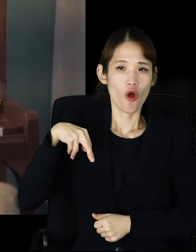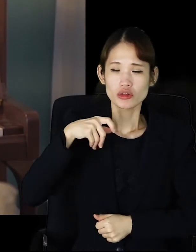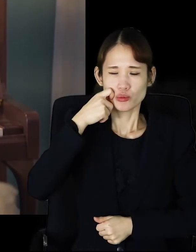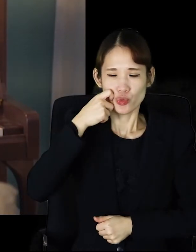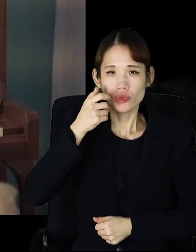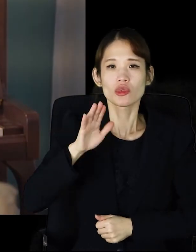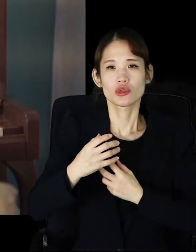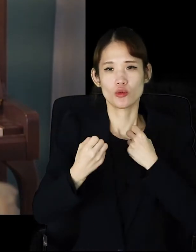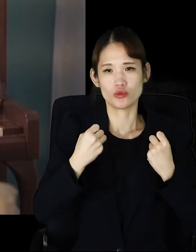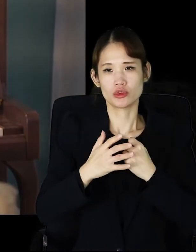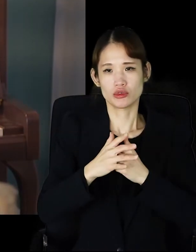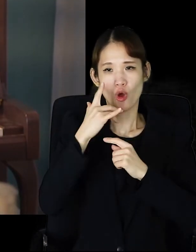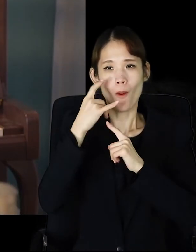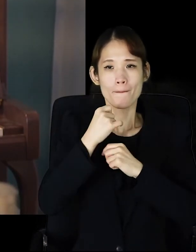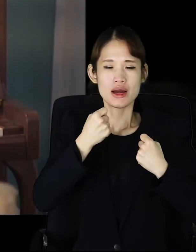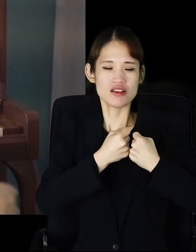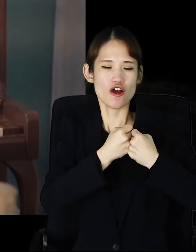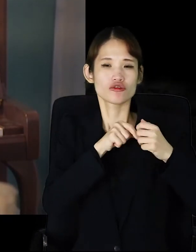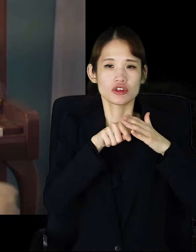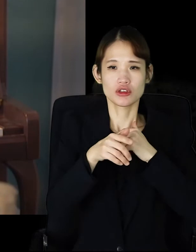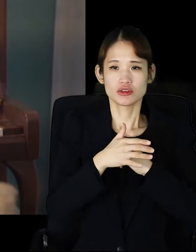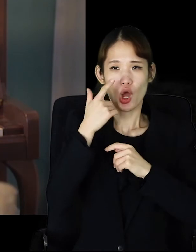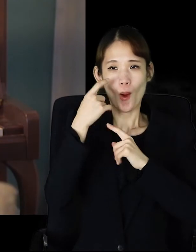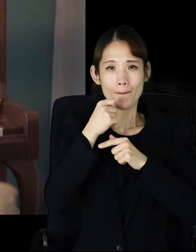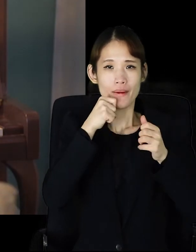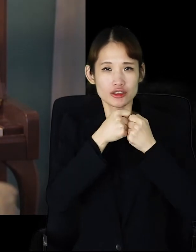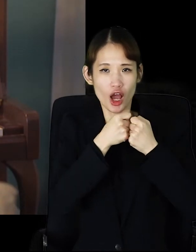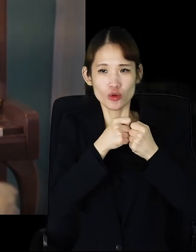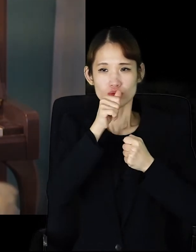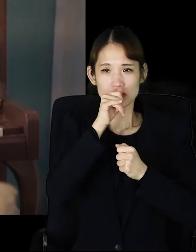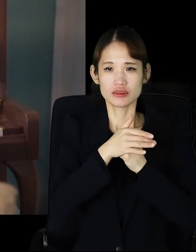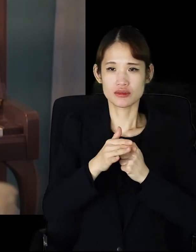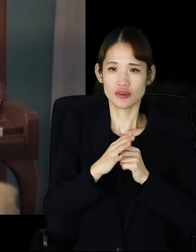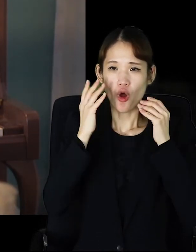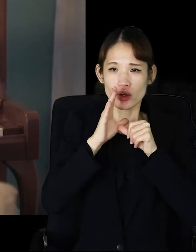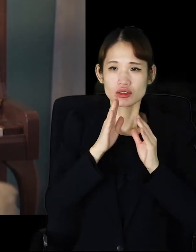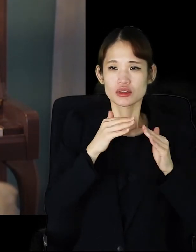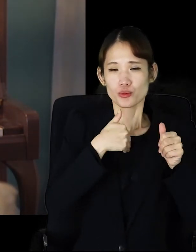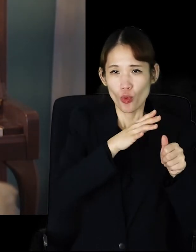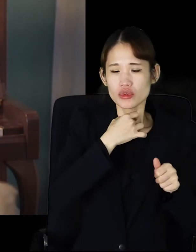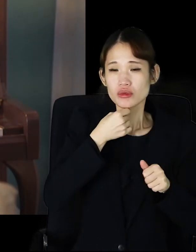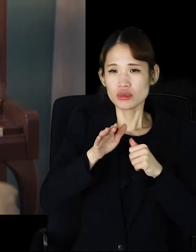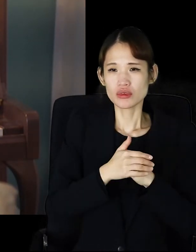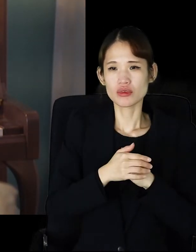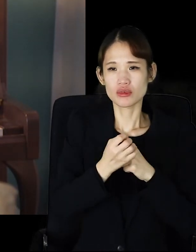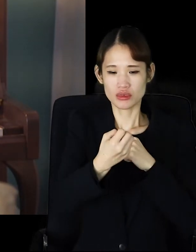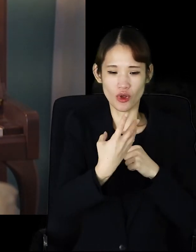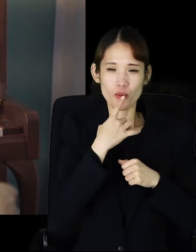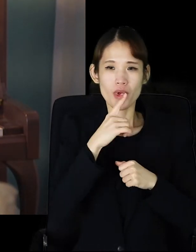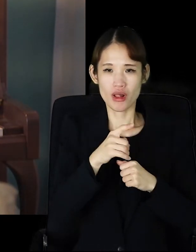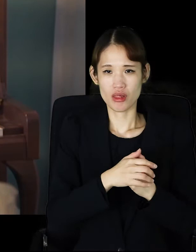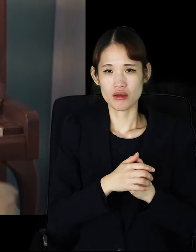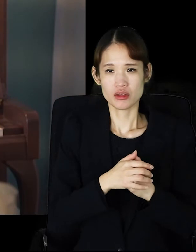못하는 애였는데 그리고 엄마는 엄청 싸우러 다니고 엄마도 좀 싸움 기질이 있어서 엄마가 저를 어린이집 보내고 싶으셨는데 거기서 그렇게 얘기를